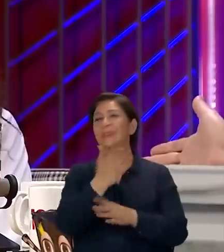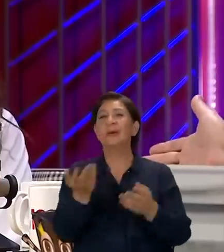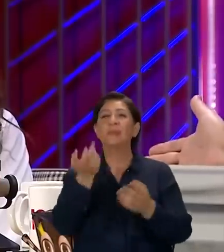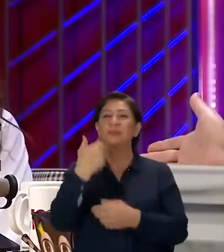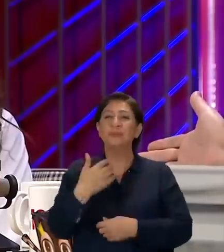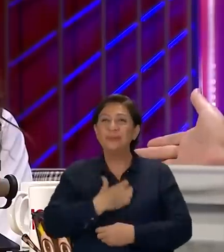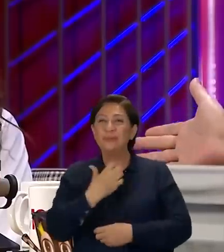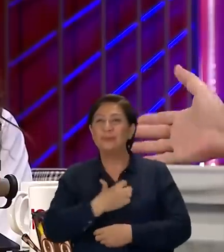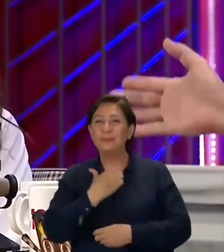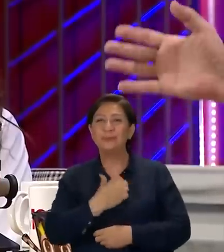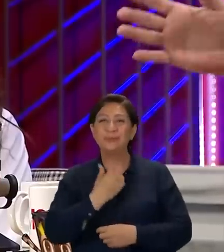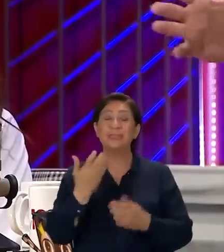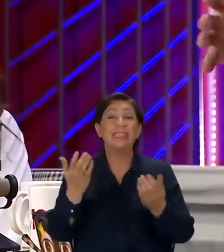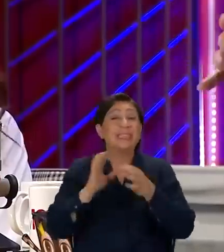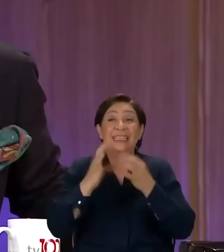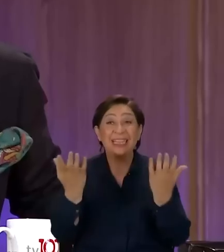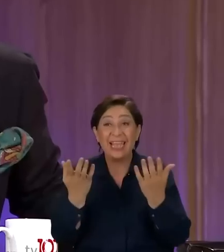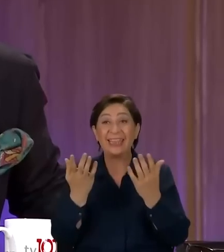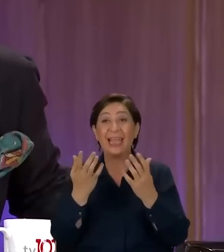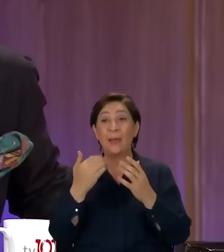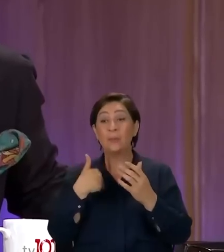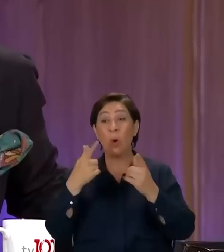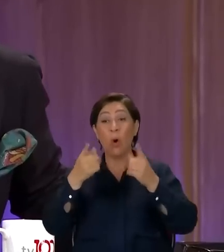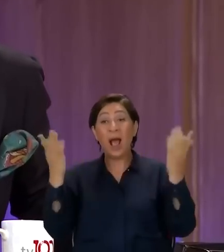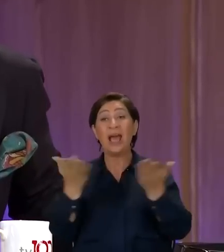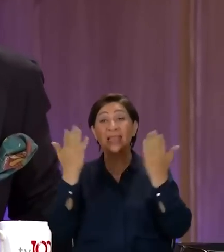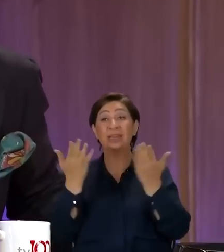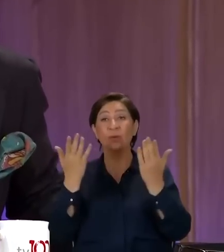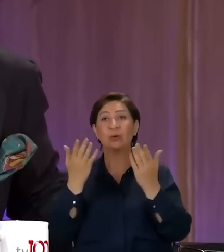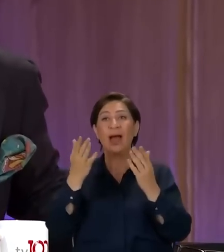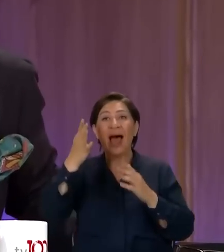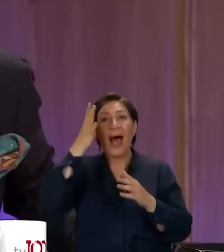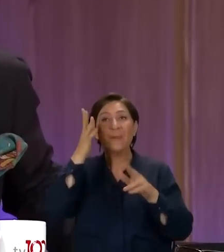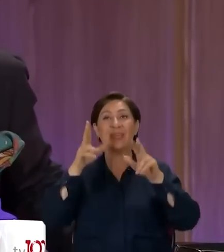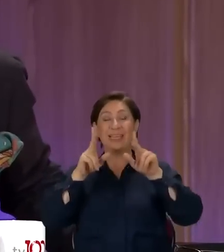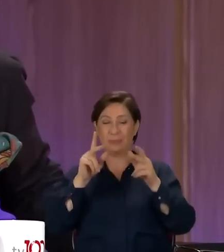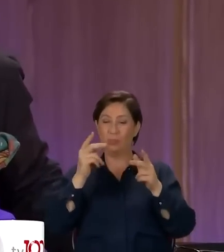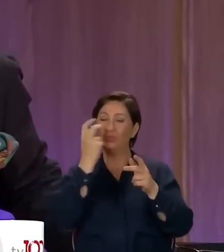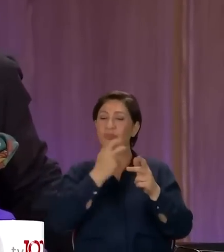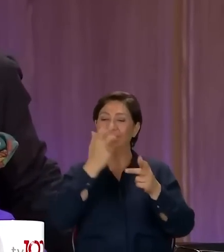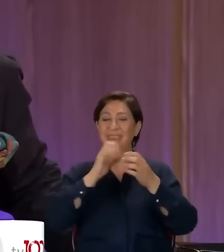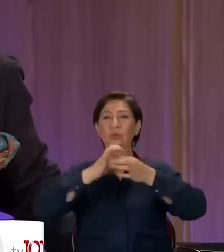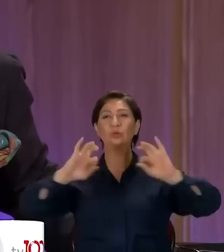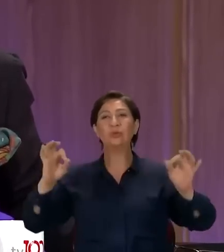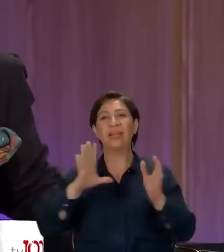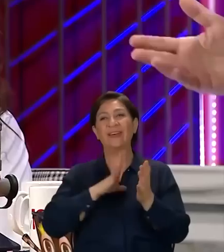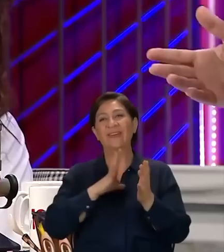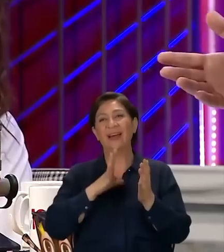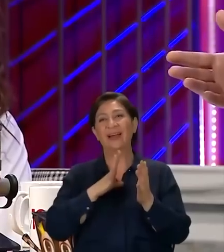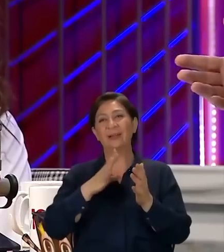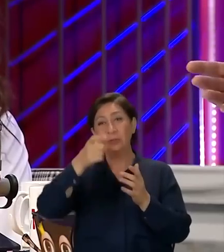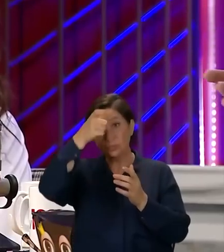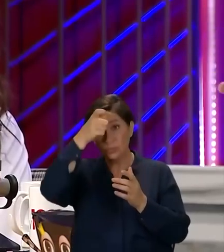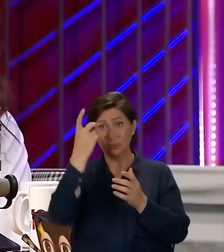boşuna üzülüyormuşuz. Anlatabildim mi? Çünkü bizde o kadar çok hani gerizekalıca yazılmış Türk popüler müzik şarkısı var ki. Sadece yani,